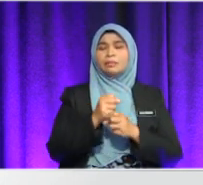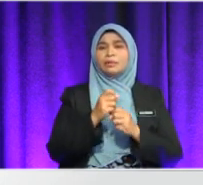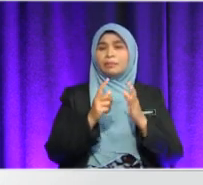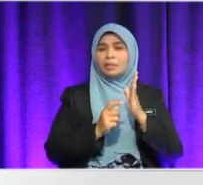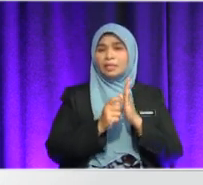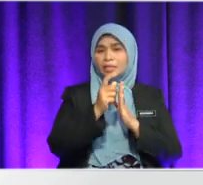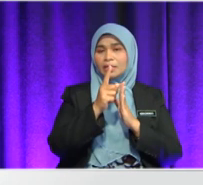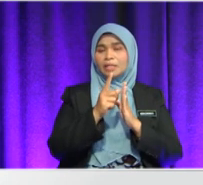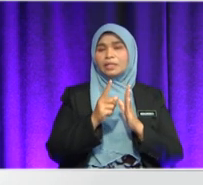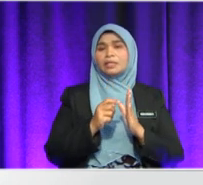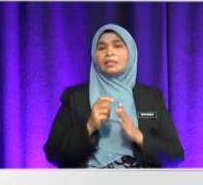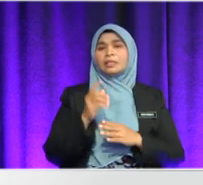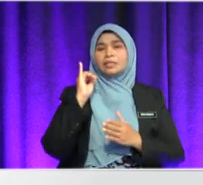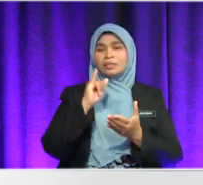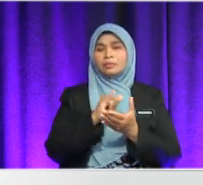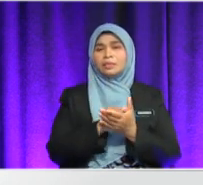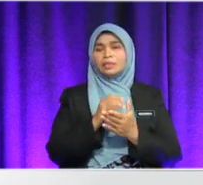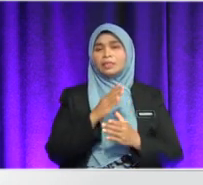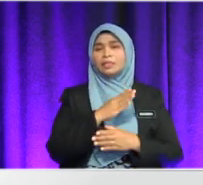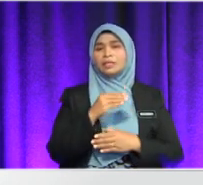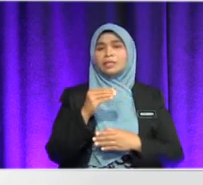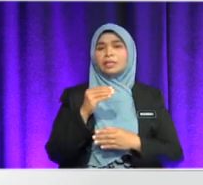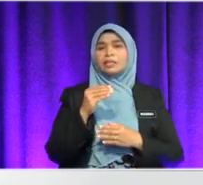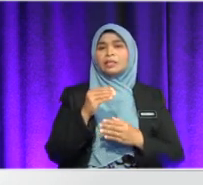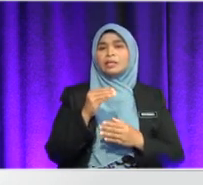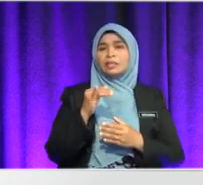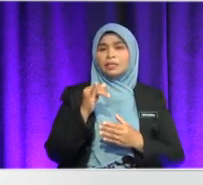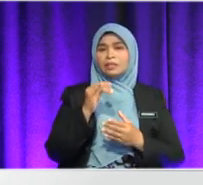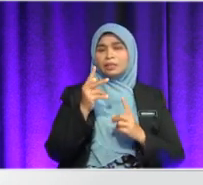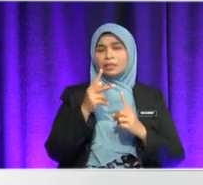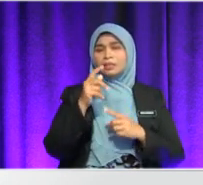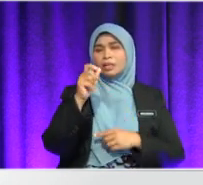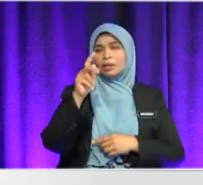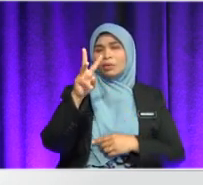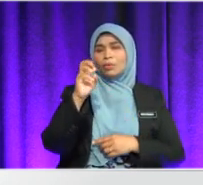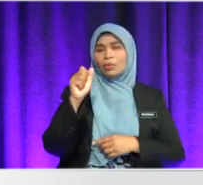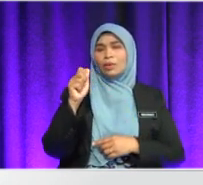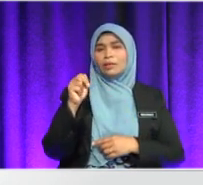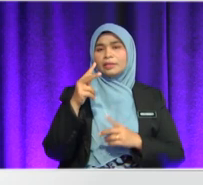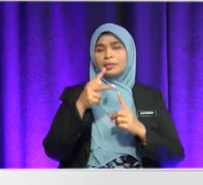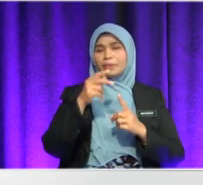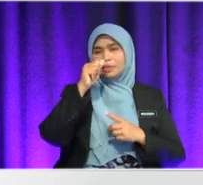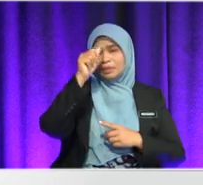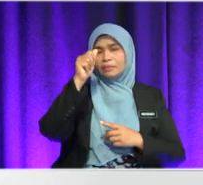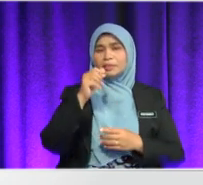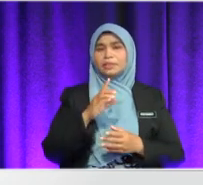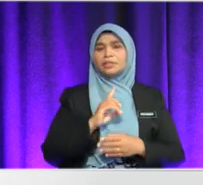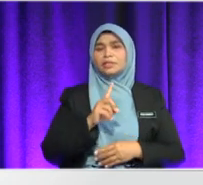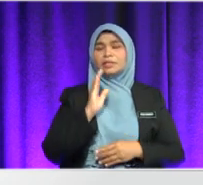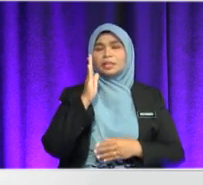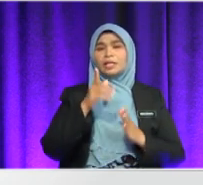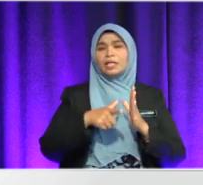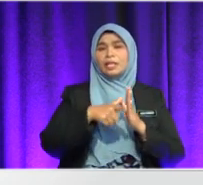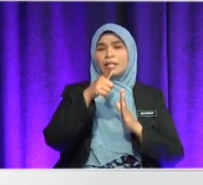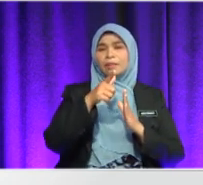keimanan dan ketakwaan kepada Allah Subhanahu Wa Ta'ala kesannya umat Islam akan lebih terpelihara imannya dalam